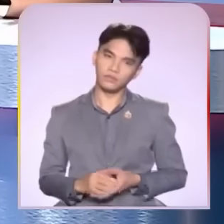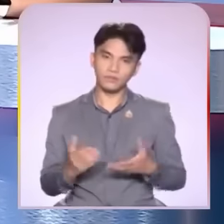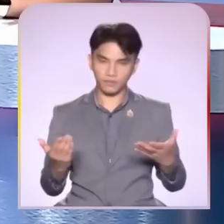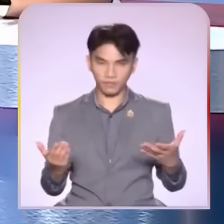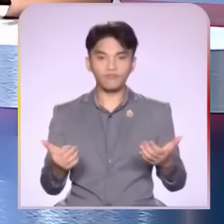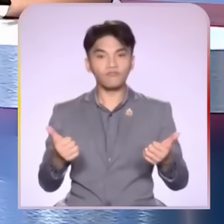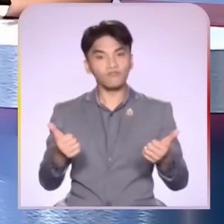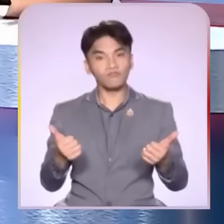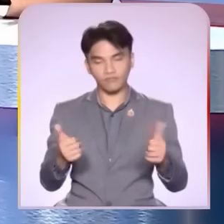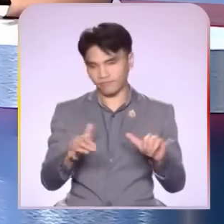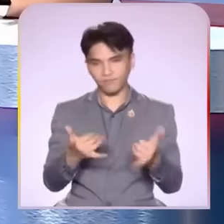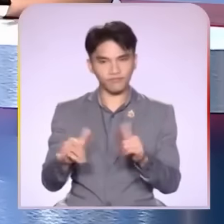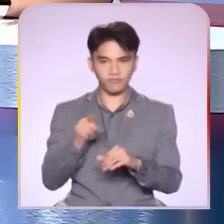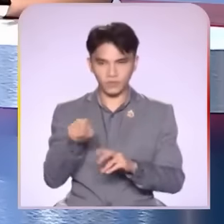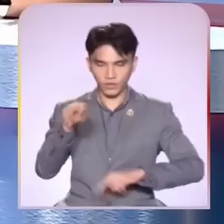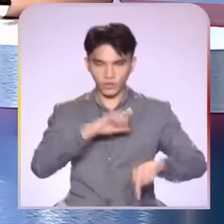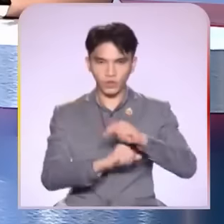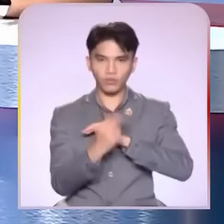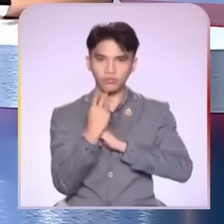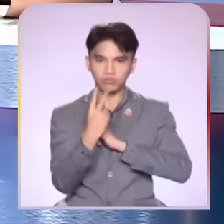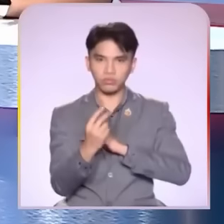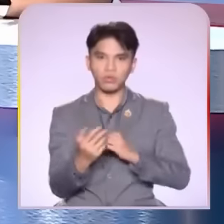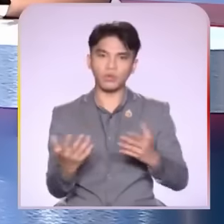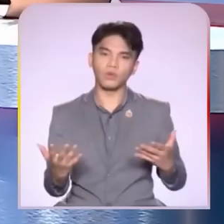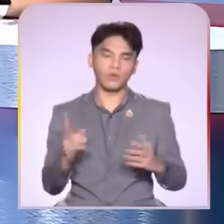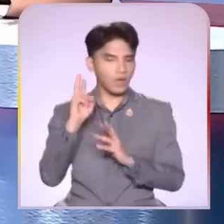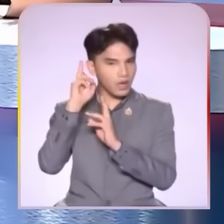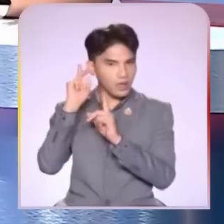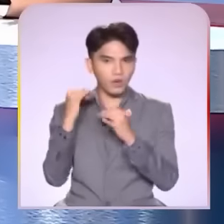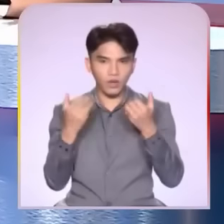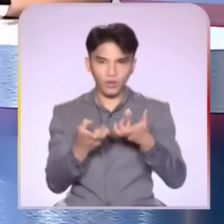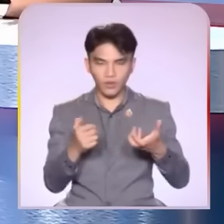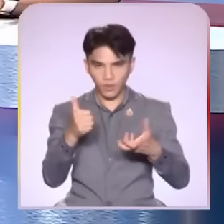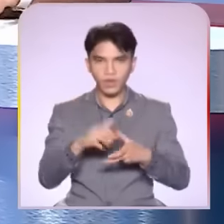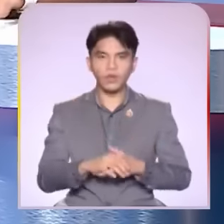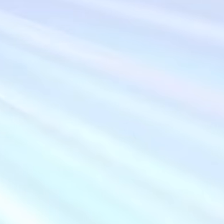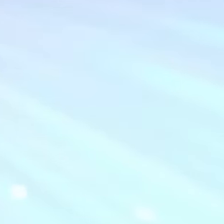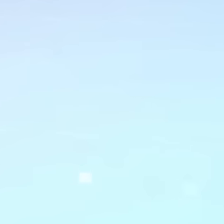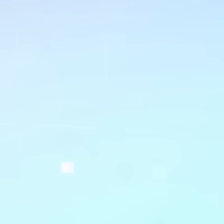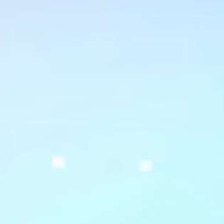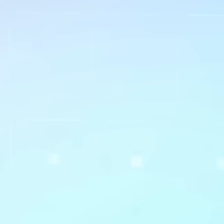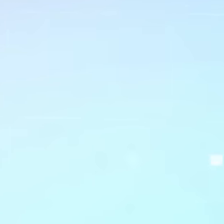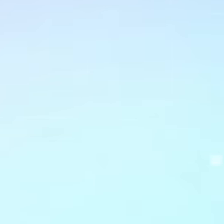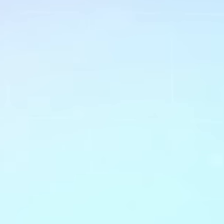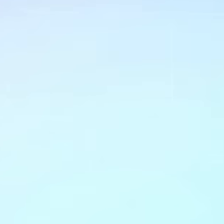ก็เป็นไปได้ไม่แน่ใจแต่ anyway ก็เป็นข่าวออกมาเขาก็ยืนยันว่าของดีนะครับคุณผู้ชมครับ